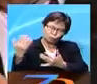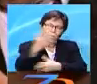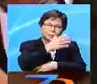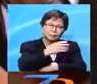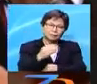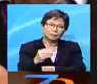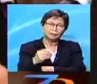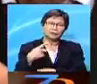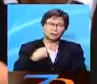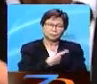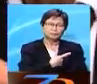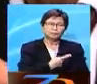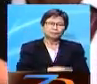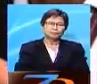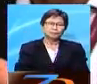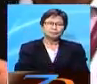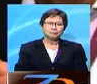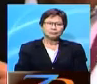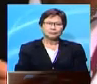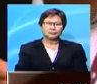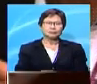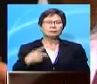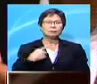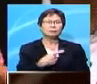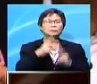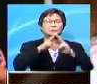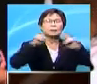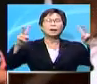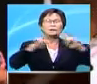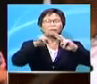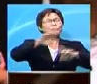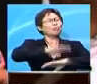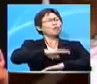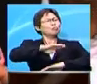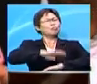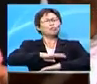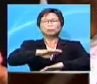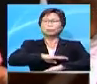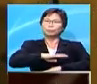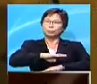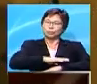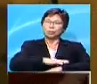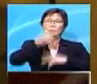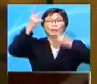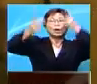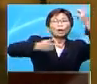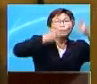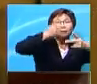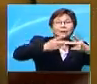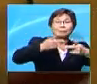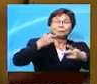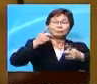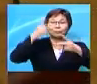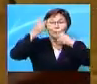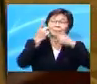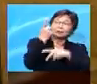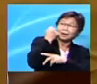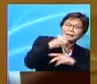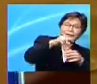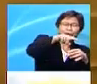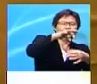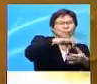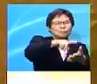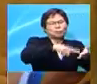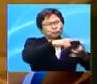sampai kita sangat berpuas hati dalam lawatan kita tadi pengundian